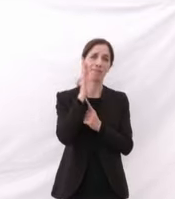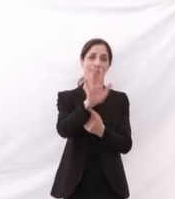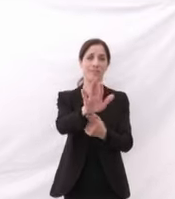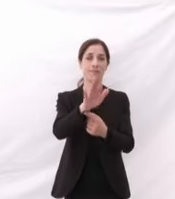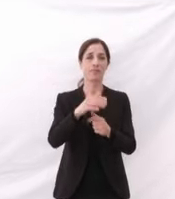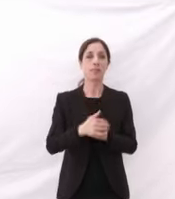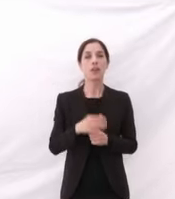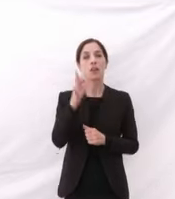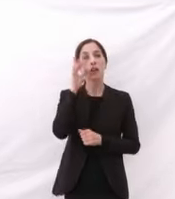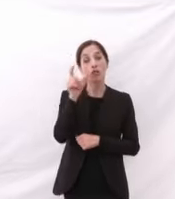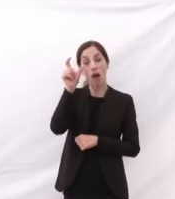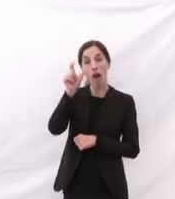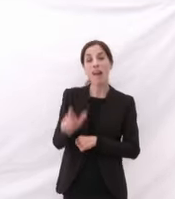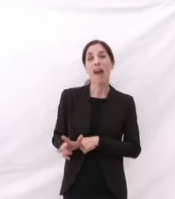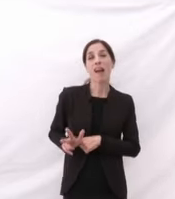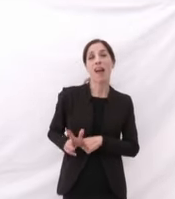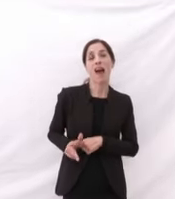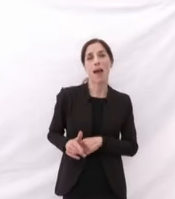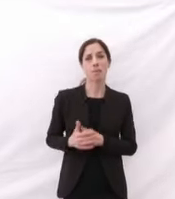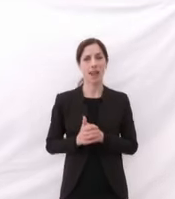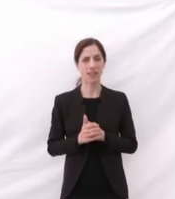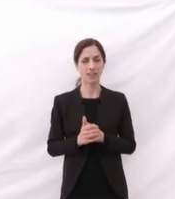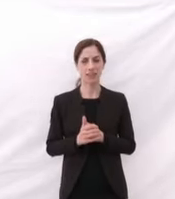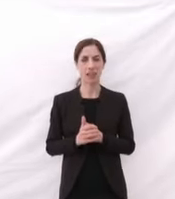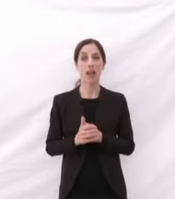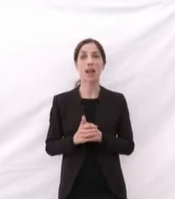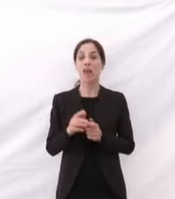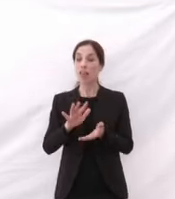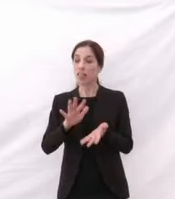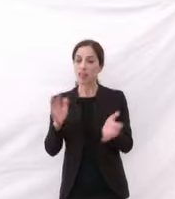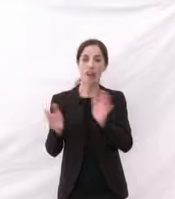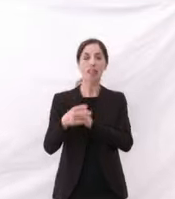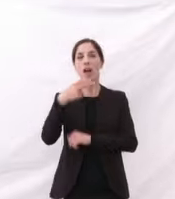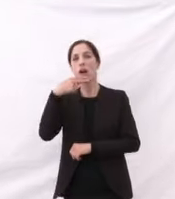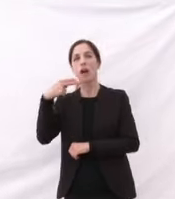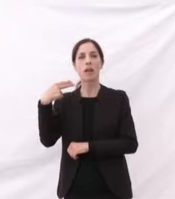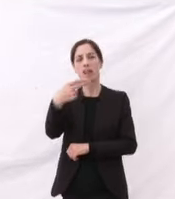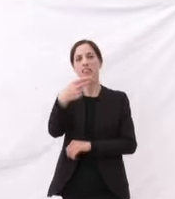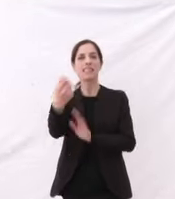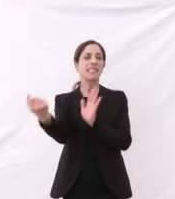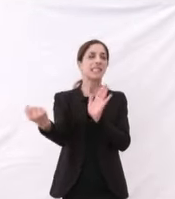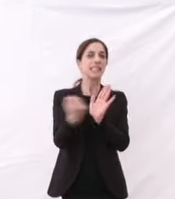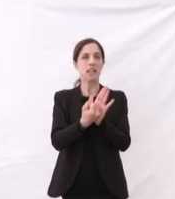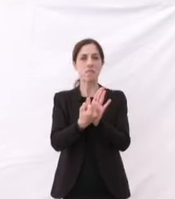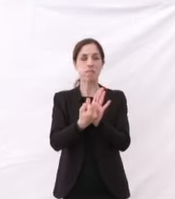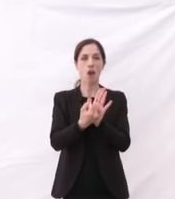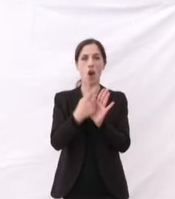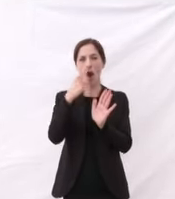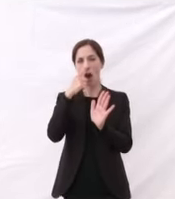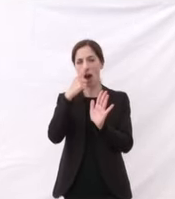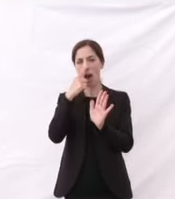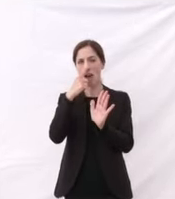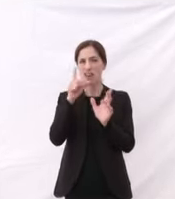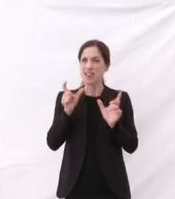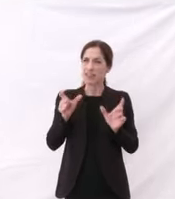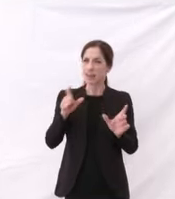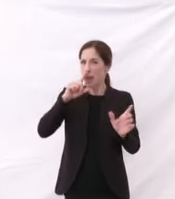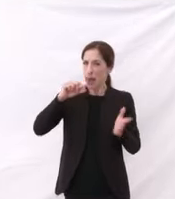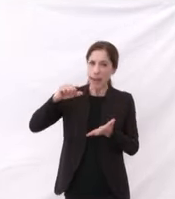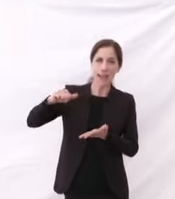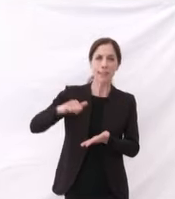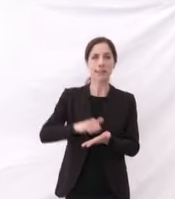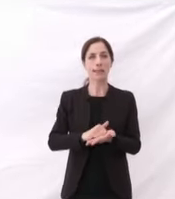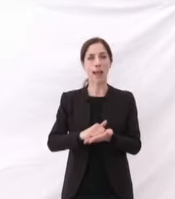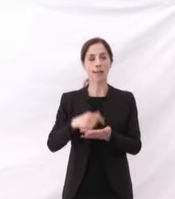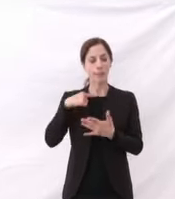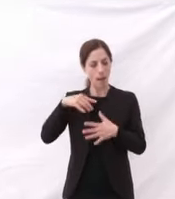una calabrese diventata a Roma il simbolo di quella resistenza, di quell'impegno per la